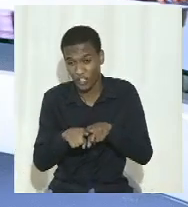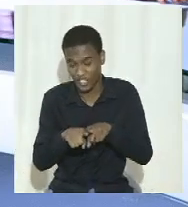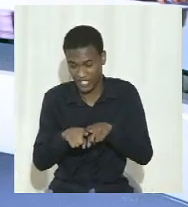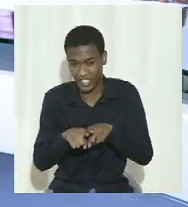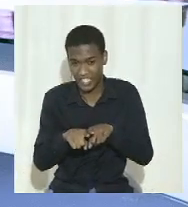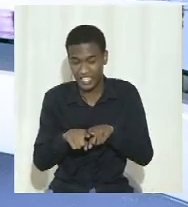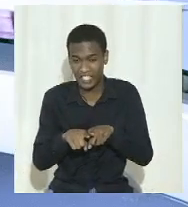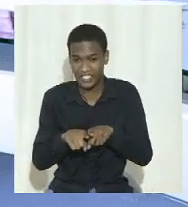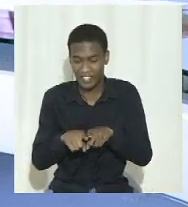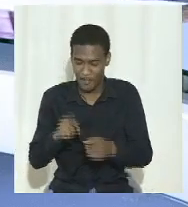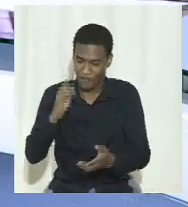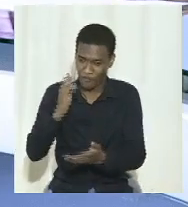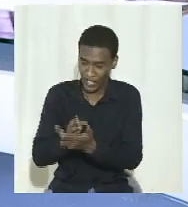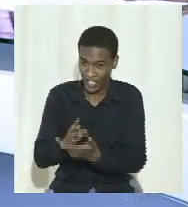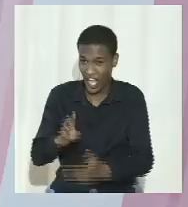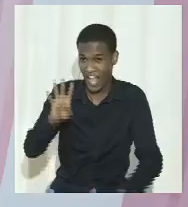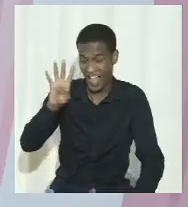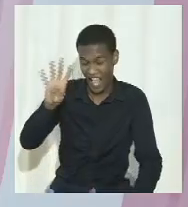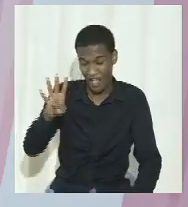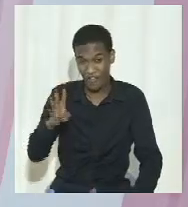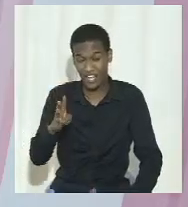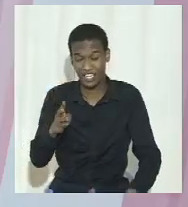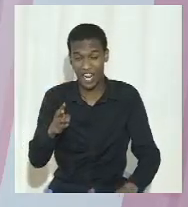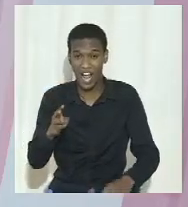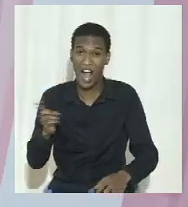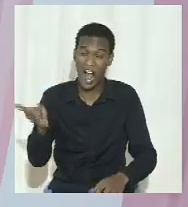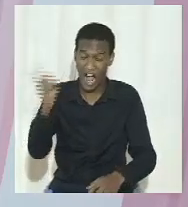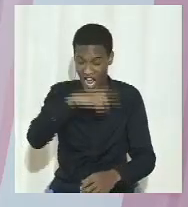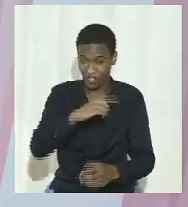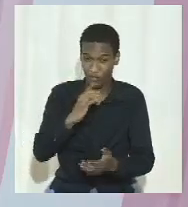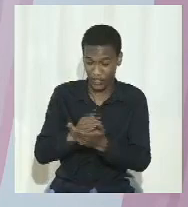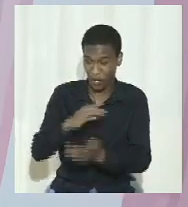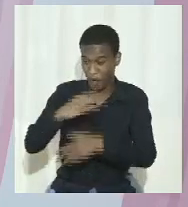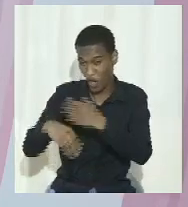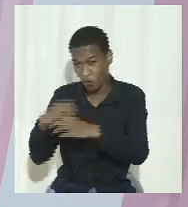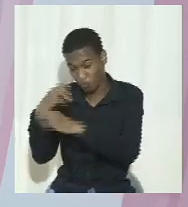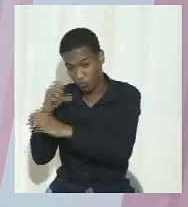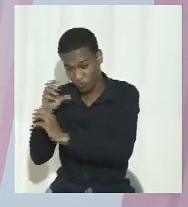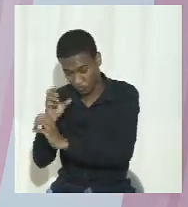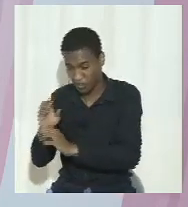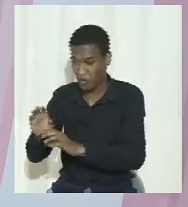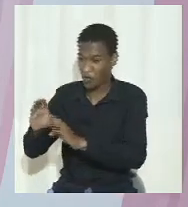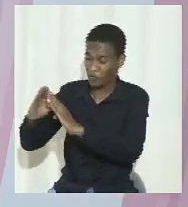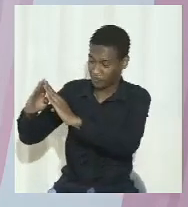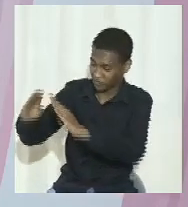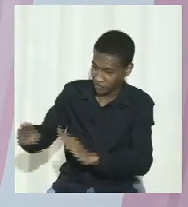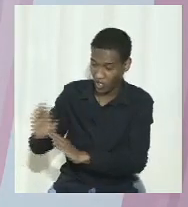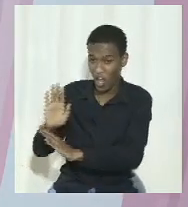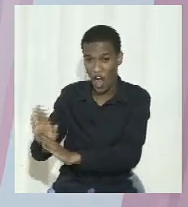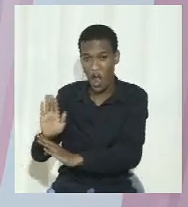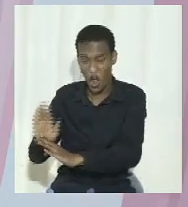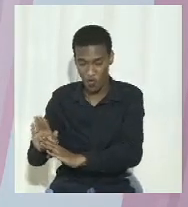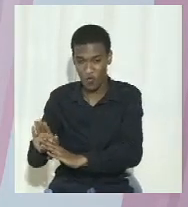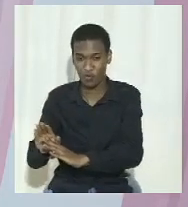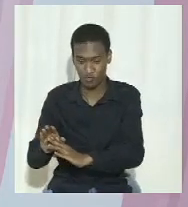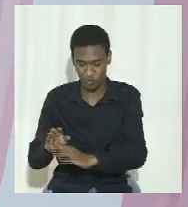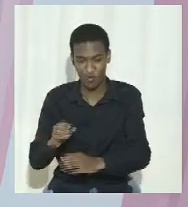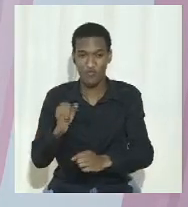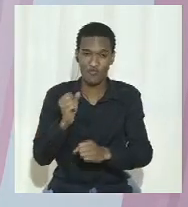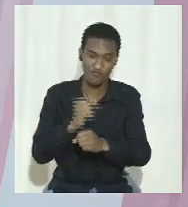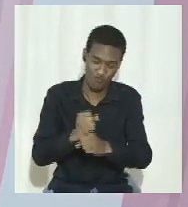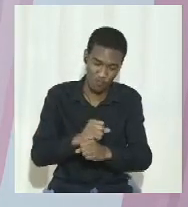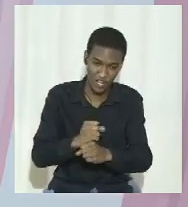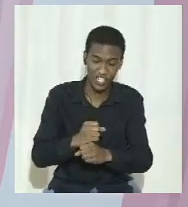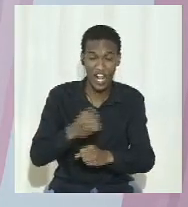mitondra ilay tsimokaretina, ilay tena mitondra, na ireo ihany koa izay voa nahazo na mitondra